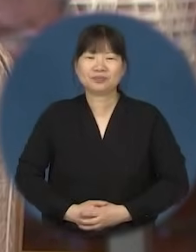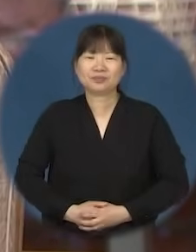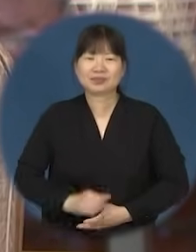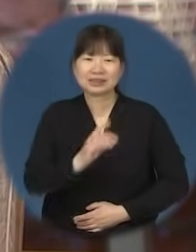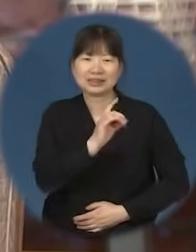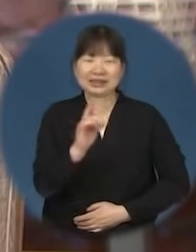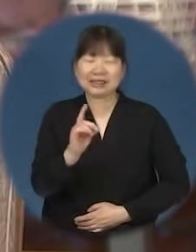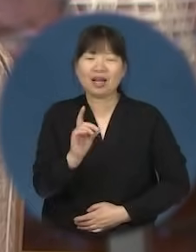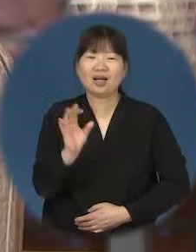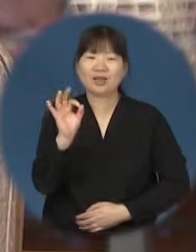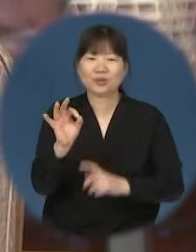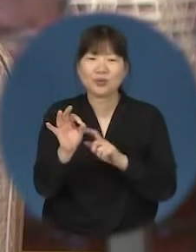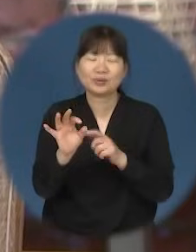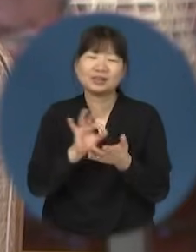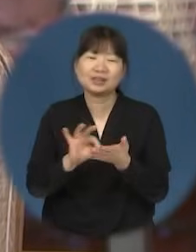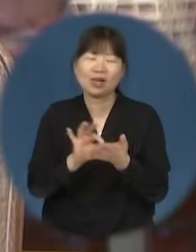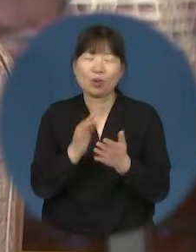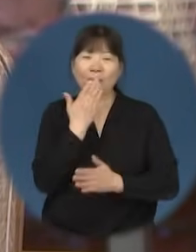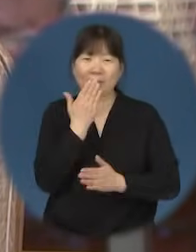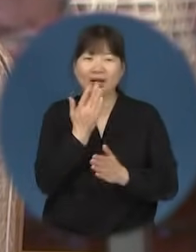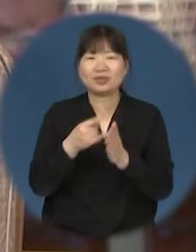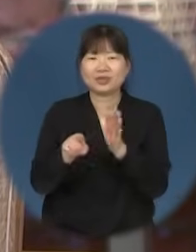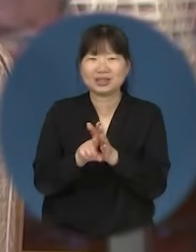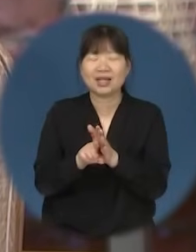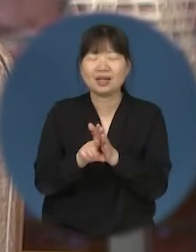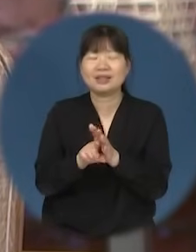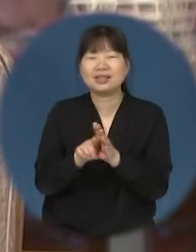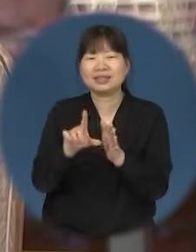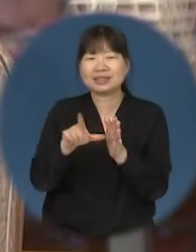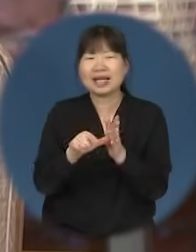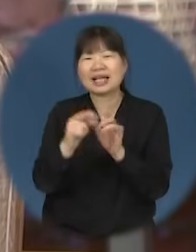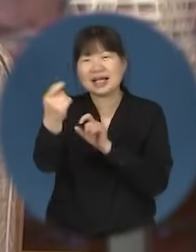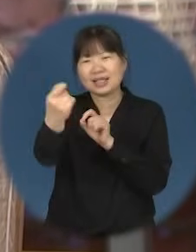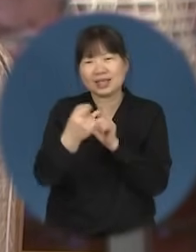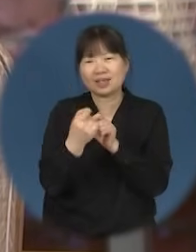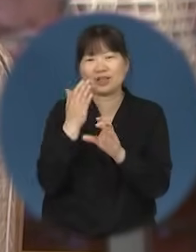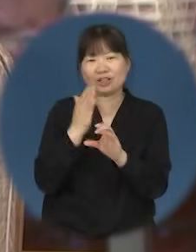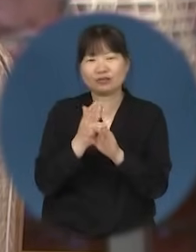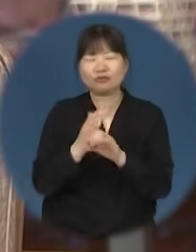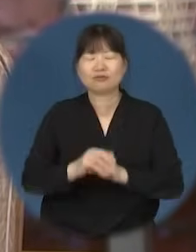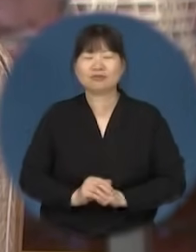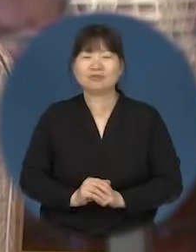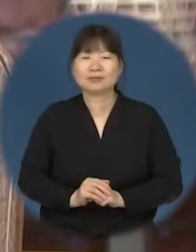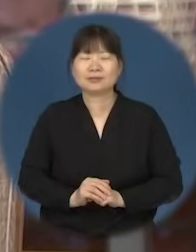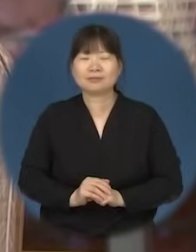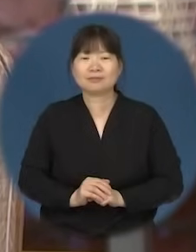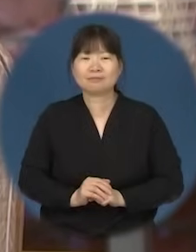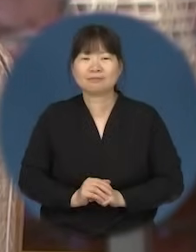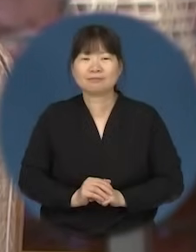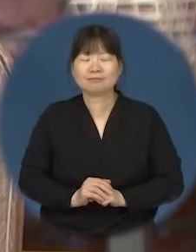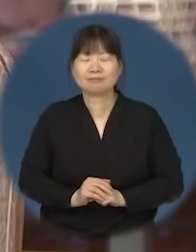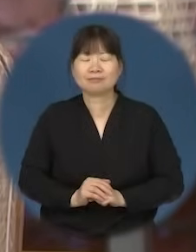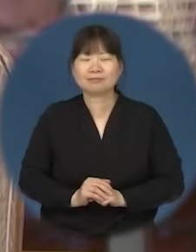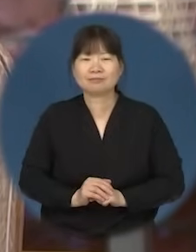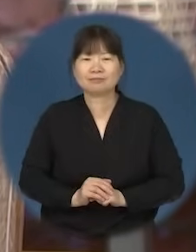디지털 현금을 쓸 수 있는 그런 시대가 이제 오고 있는 거고요. 그다음에